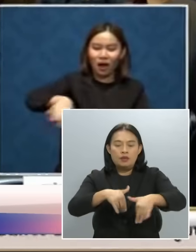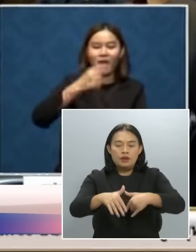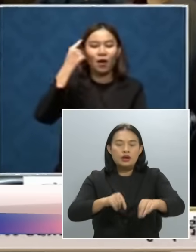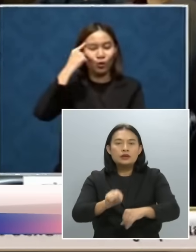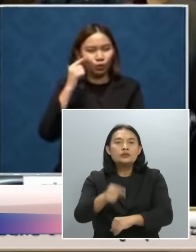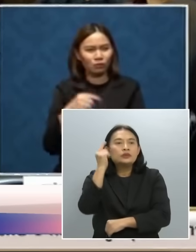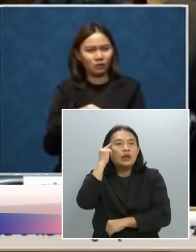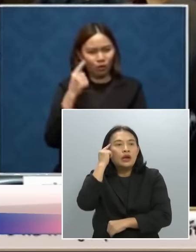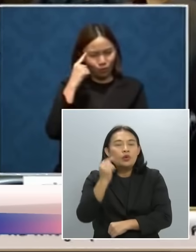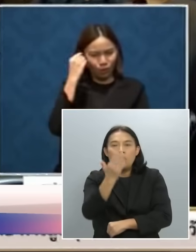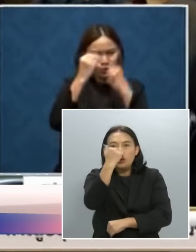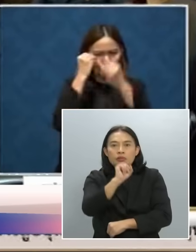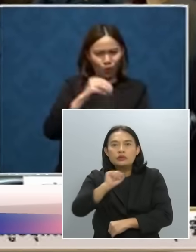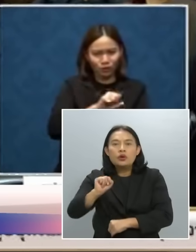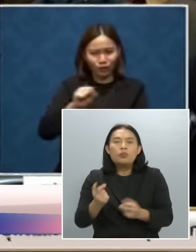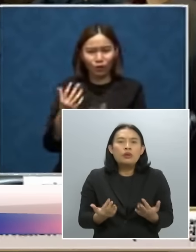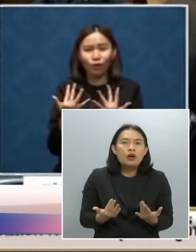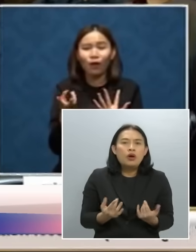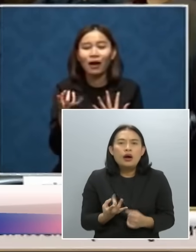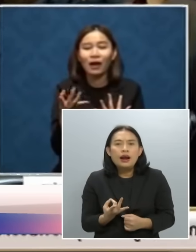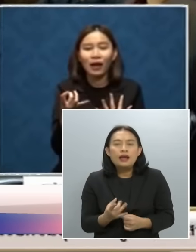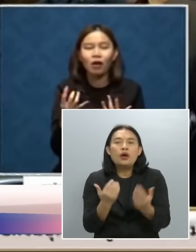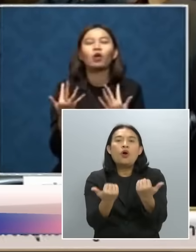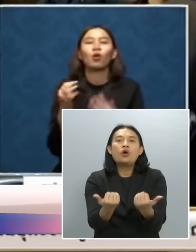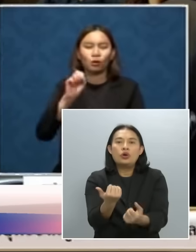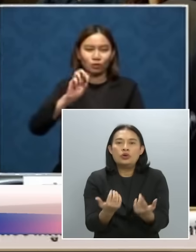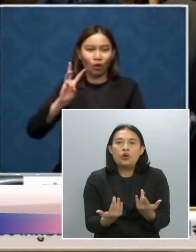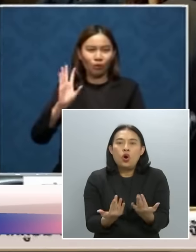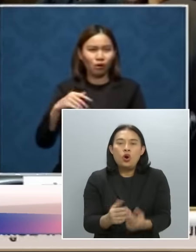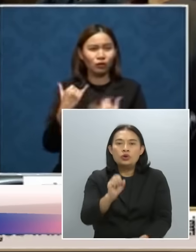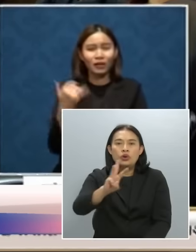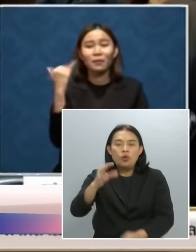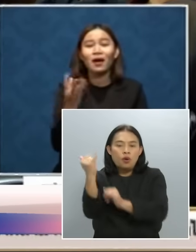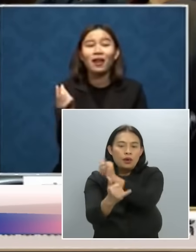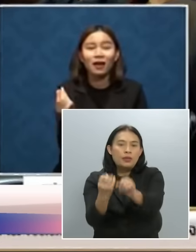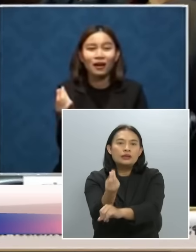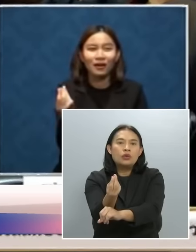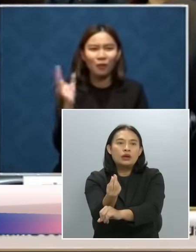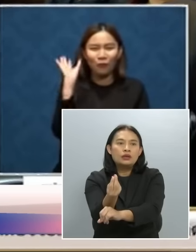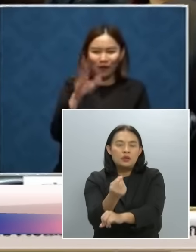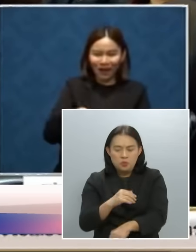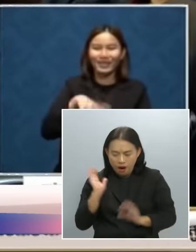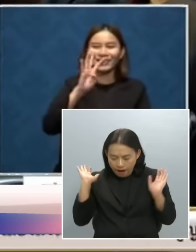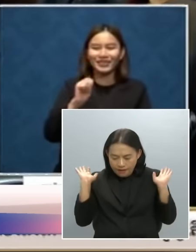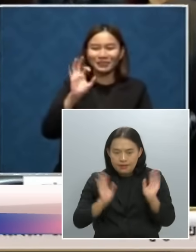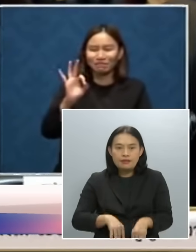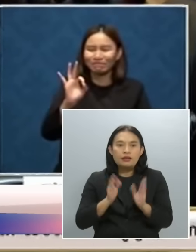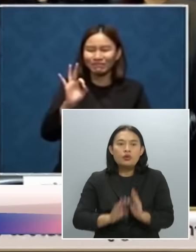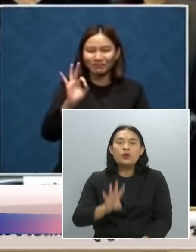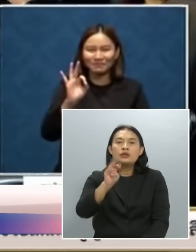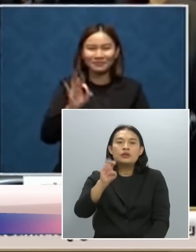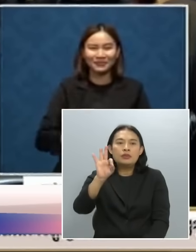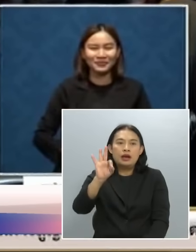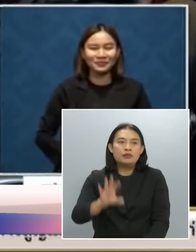ว่าส.สเข้ามารออะไรรอสวครับตอนนี้ครับนะมากันกี่ท่านฮะว้าย 49ท่าน